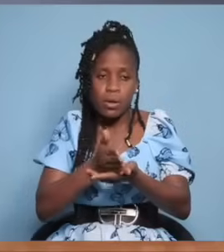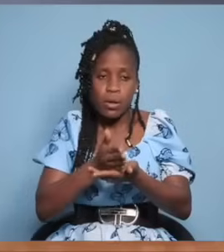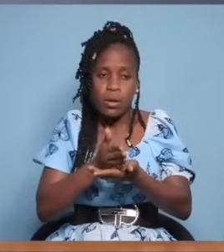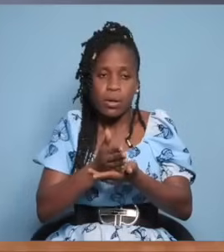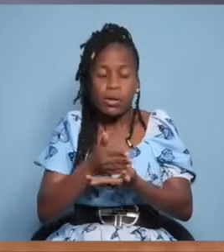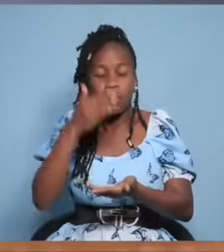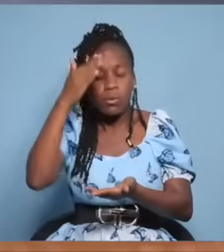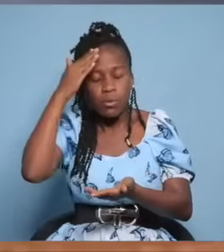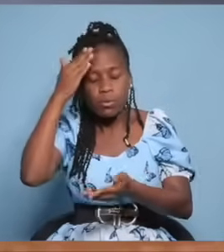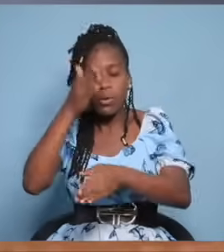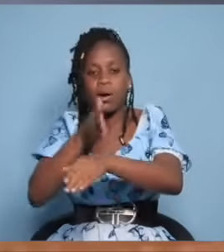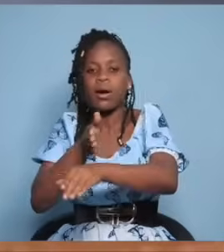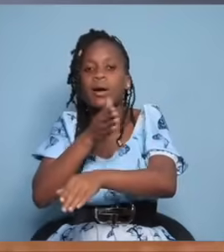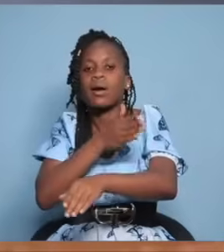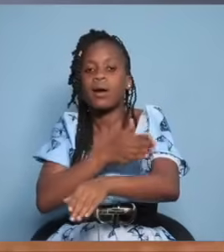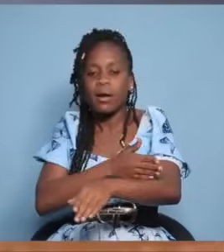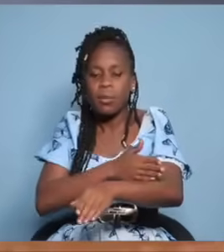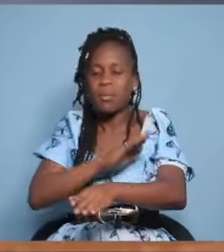walipuuzia, na wengine walinyamaza kimya.